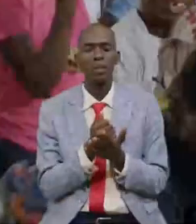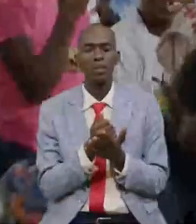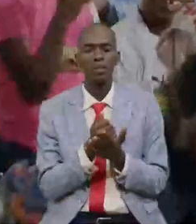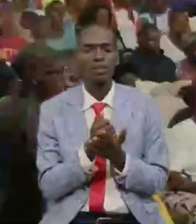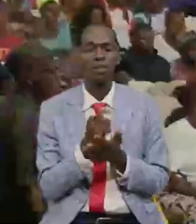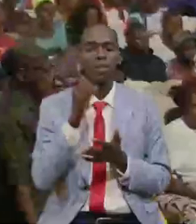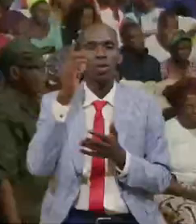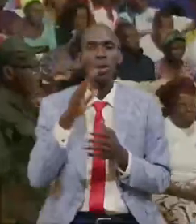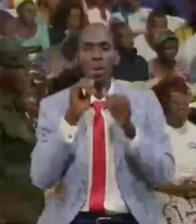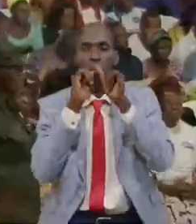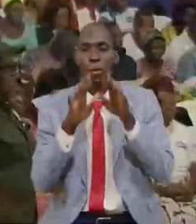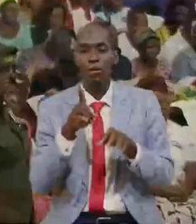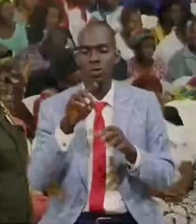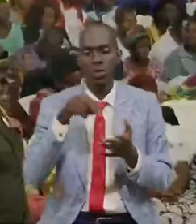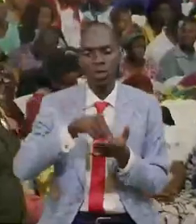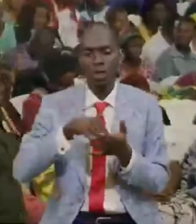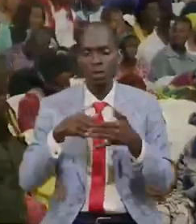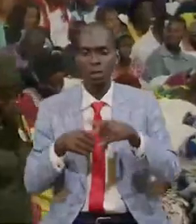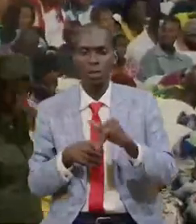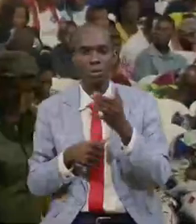Que le Seigneur vous bénisse. Toujours debout.